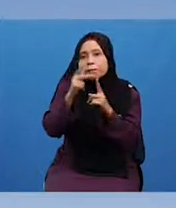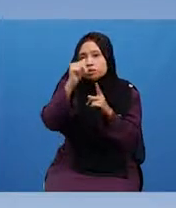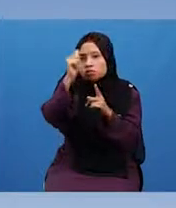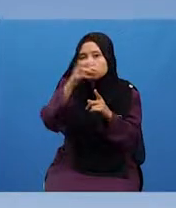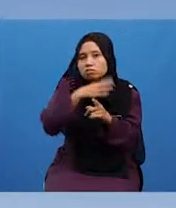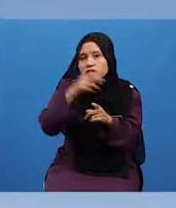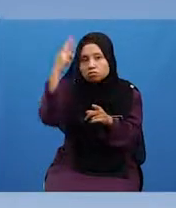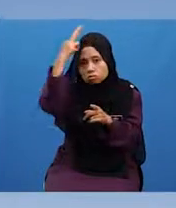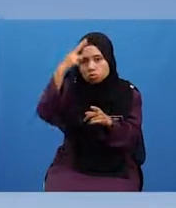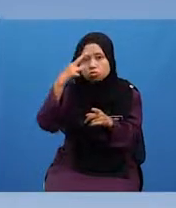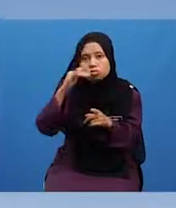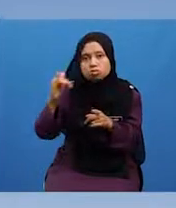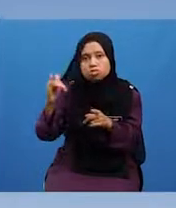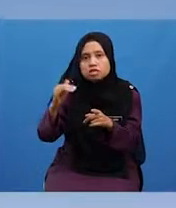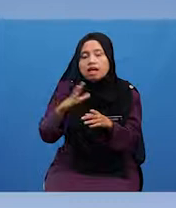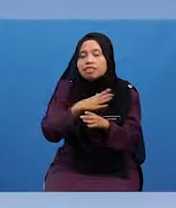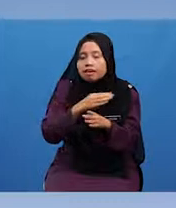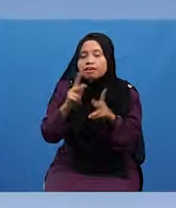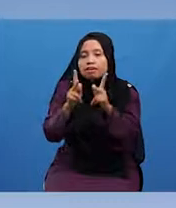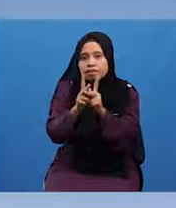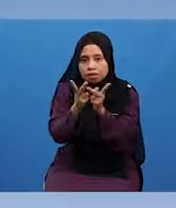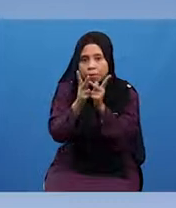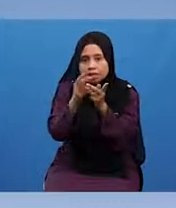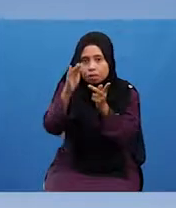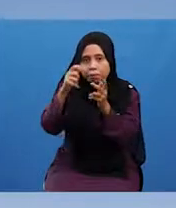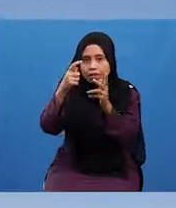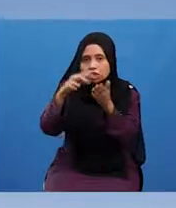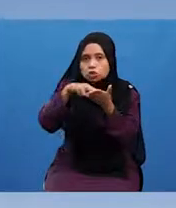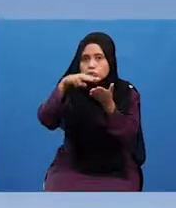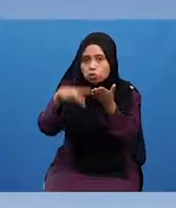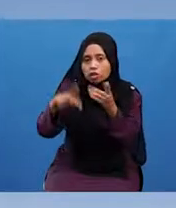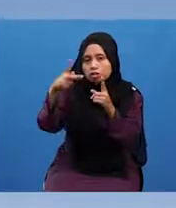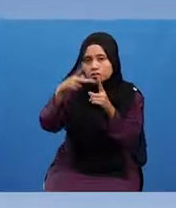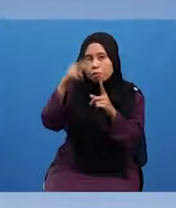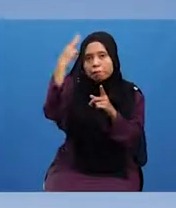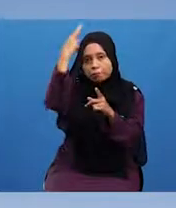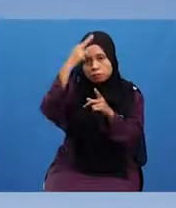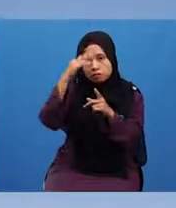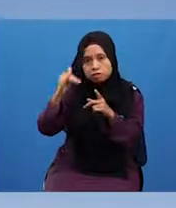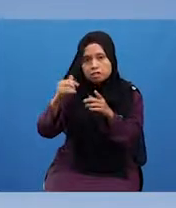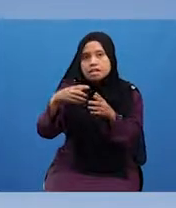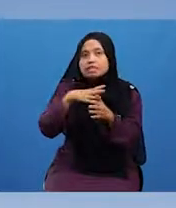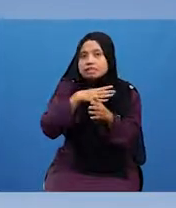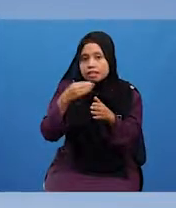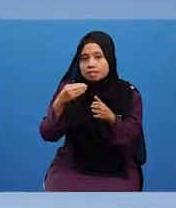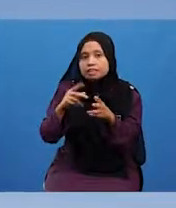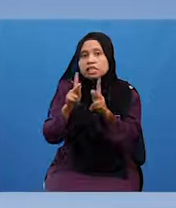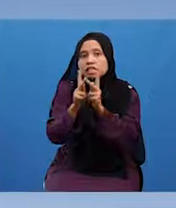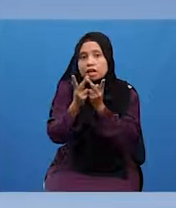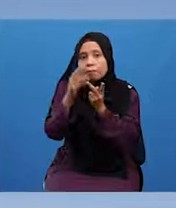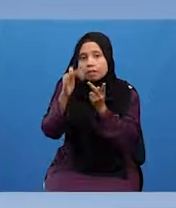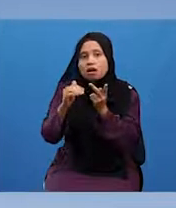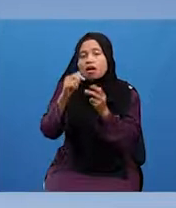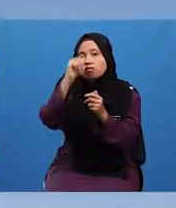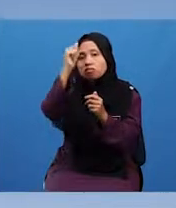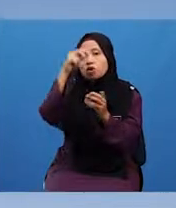Rasulnya dan kitab-kitab yang diturunkan kepada Rasulnya serta kitab yang